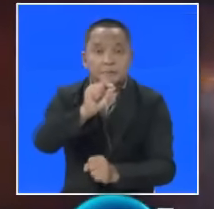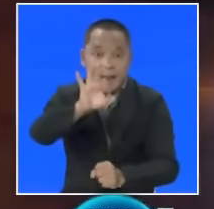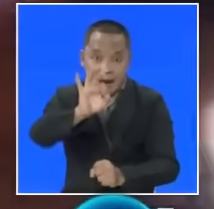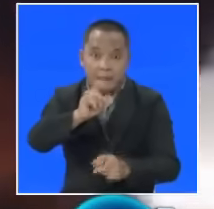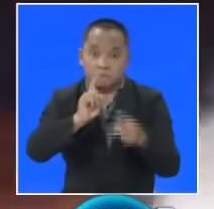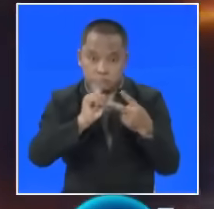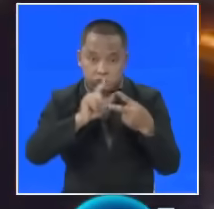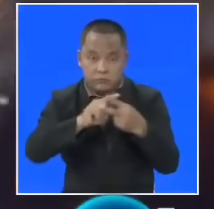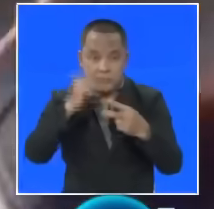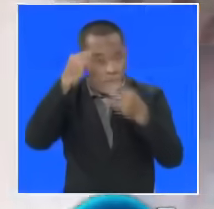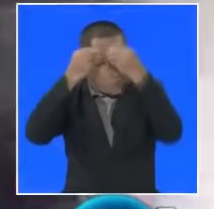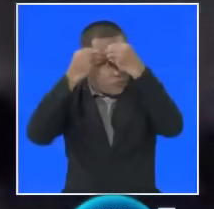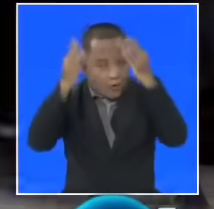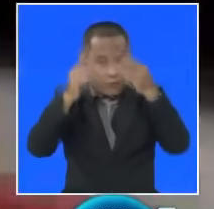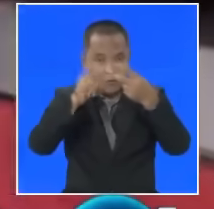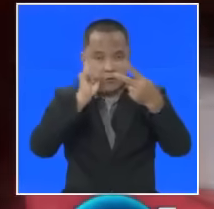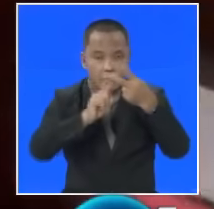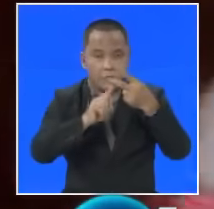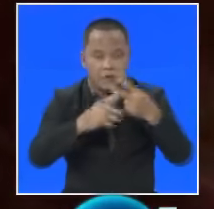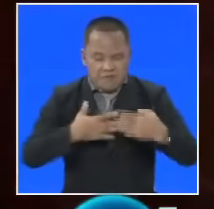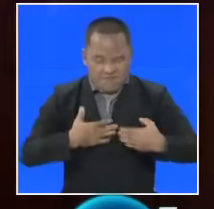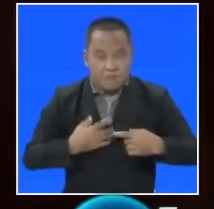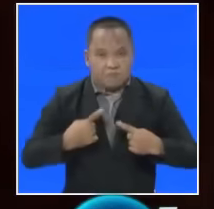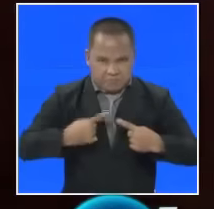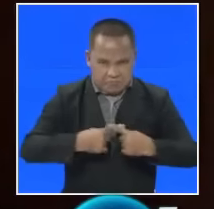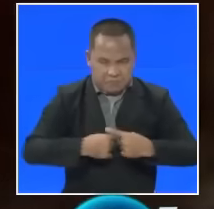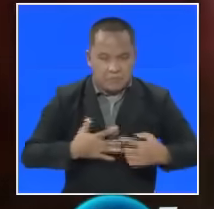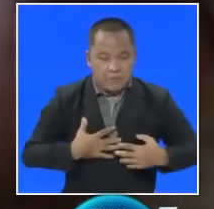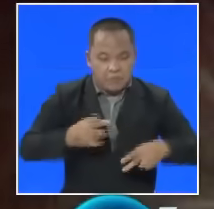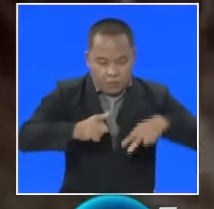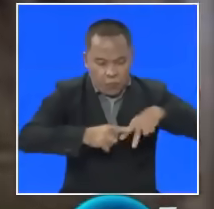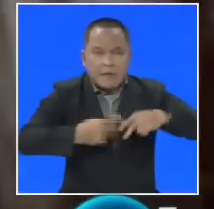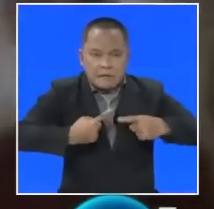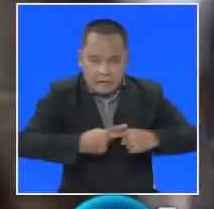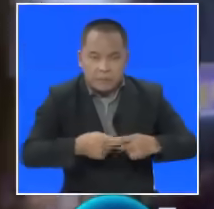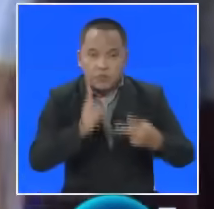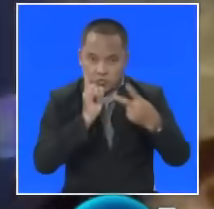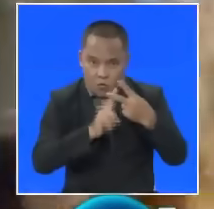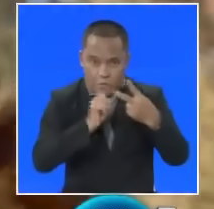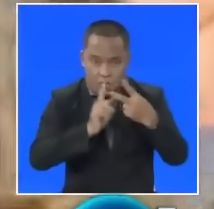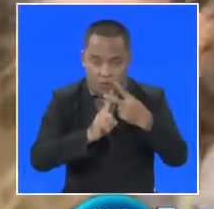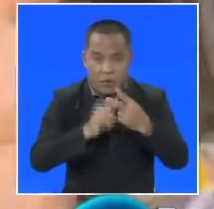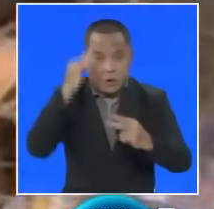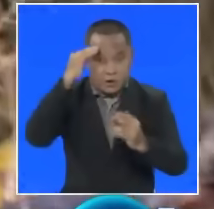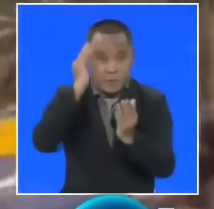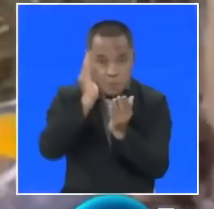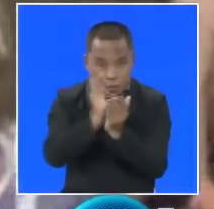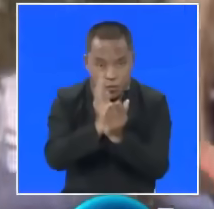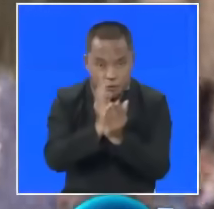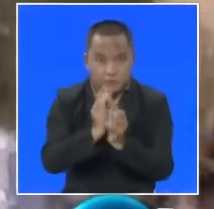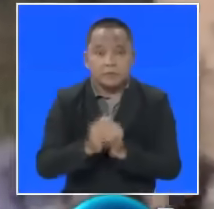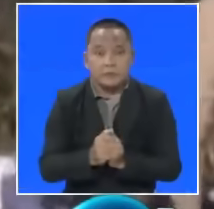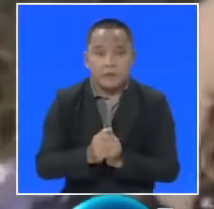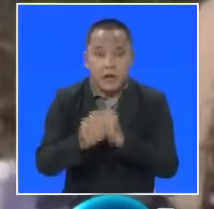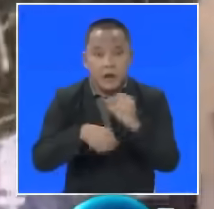ปีคนนี้ศีรษะแตกค่ะแล้วก็จุกแน่นที่หน้าอกเจ็บที่ขาด้วยอีกนายหนึ่งก็คือ10ตำรวจโทสิทธิศักดิ์ศรี